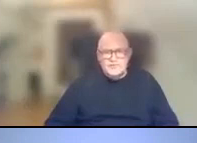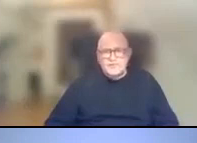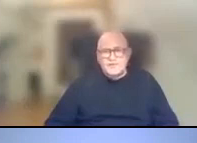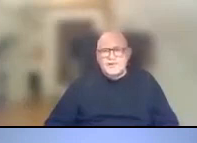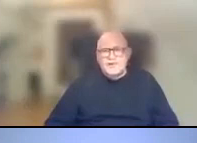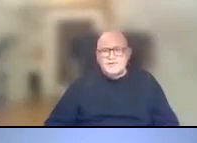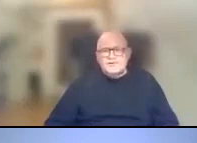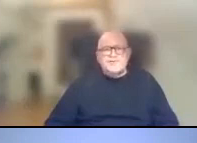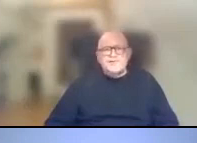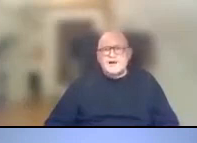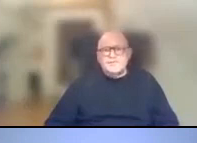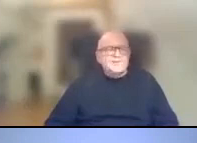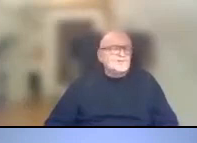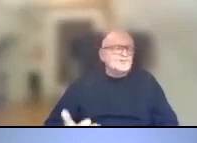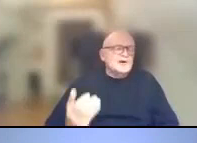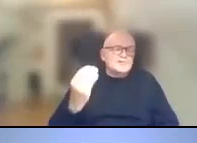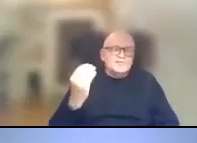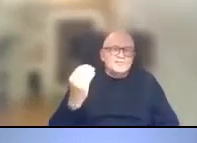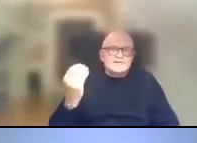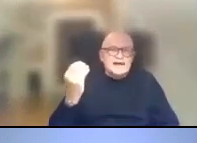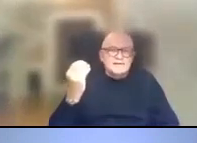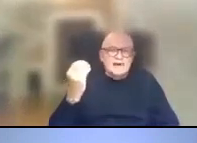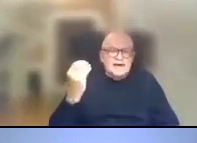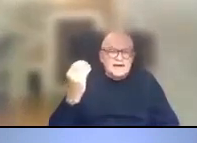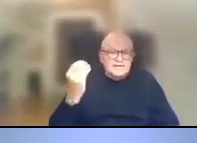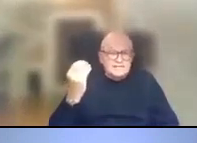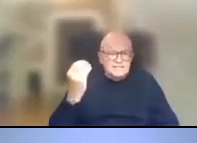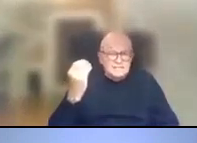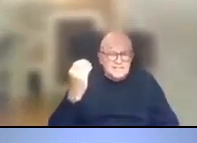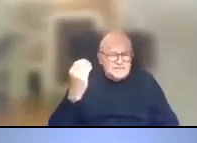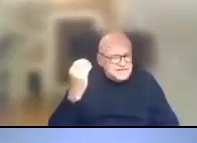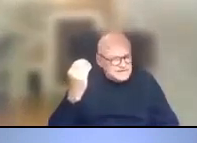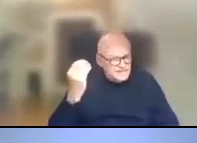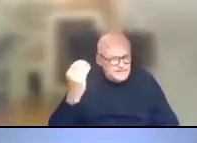9.110 Sterbefälle gab in deutschen Krankenhäusern und dass alleine